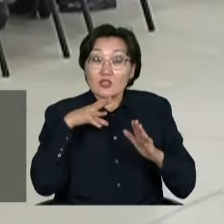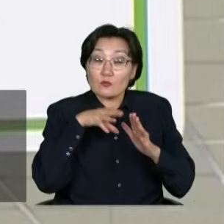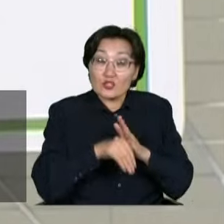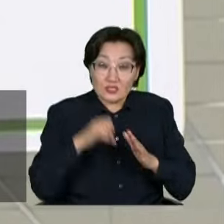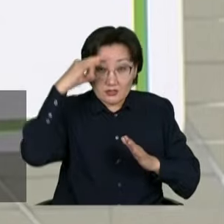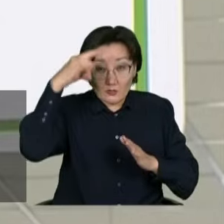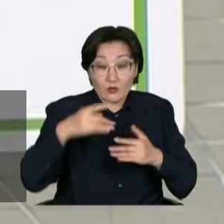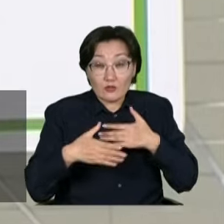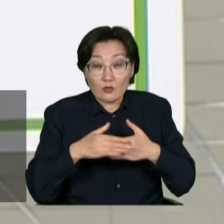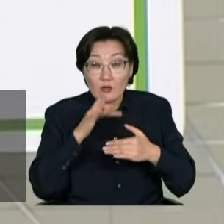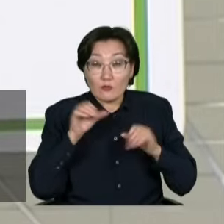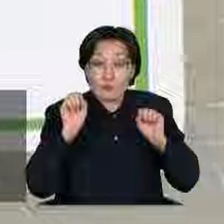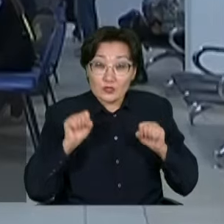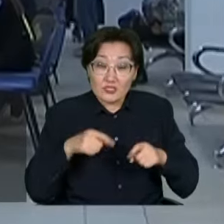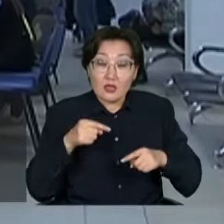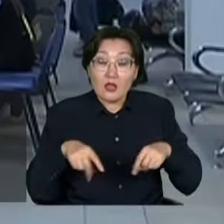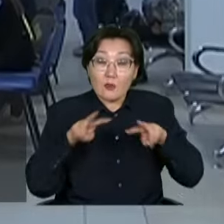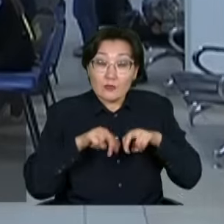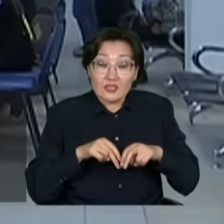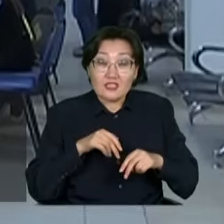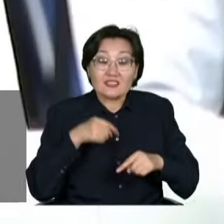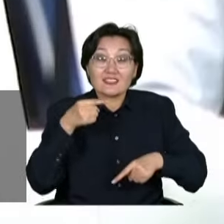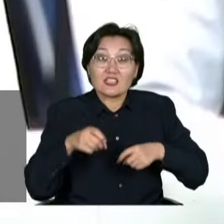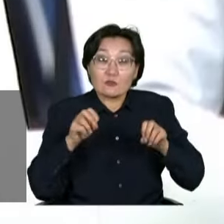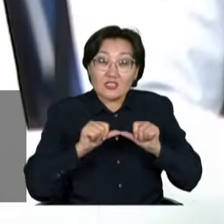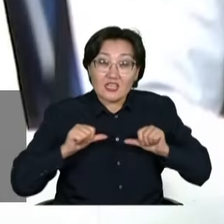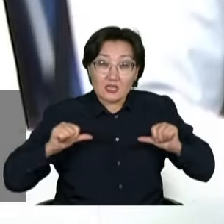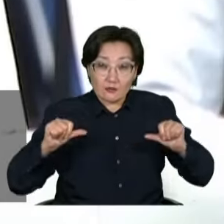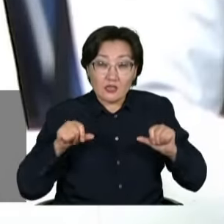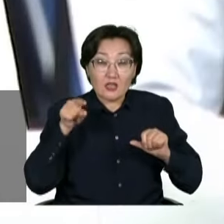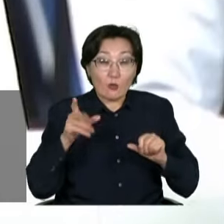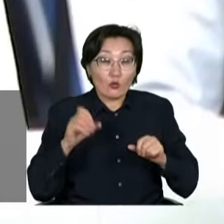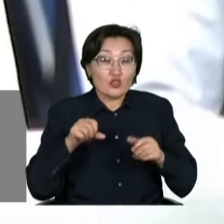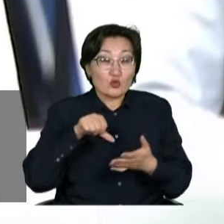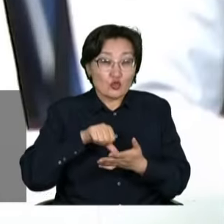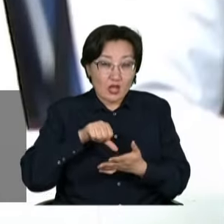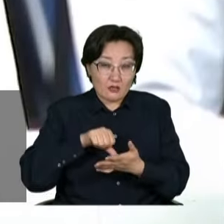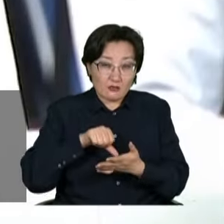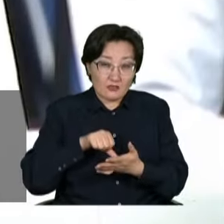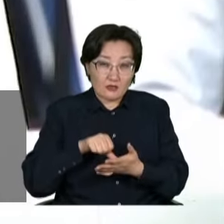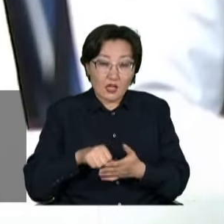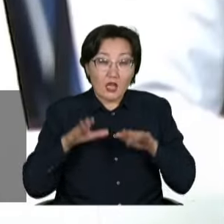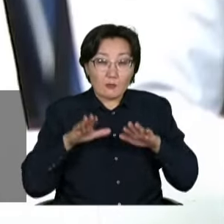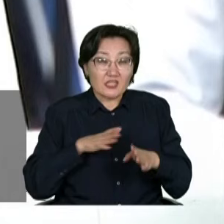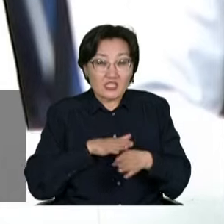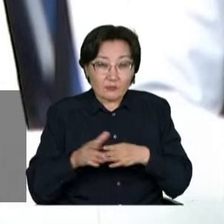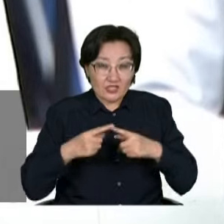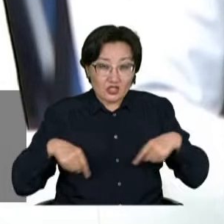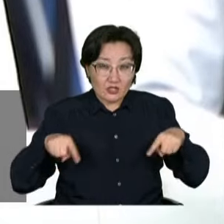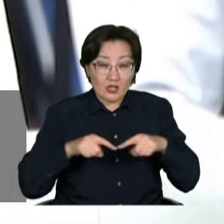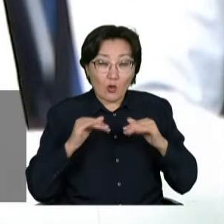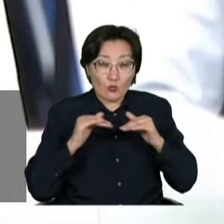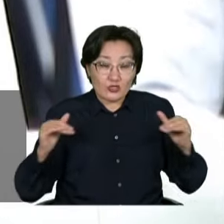Принадлежность в ближайшее время можно будет пройти через специальную комиссию. Там будут участвовать местные исполнительные органы на